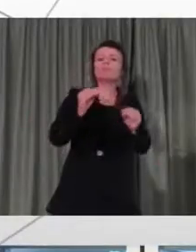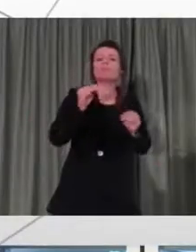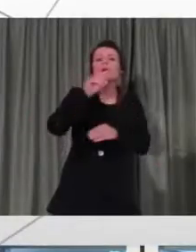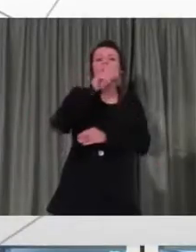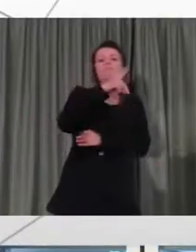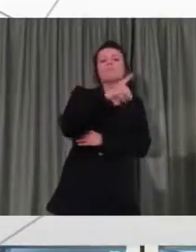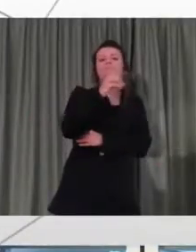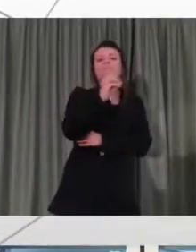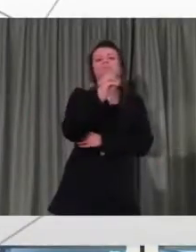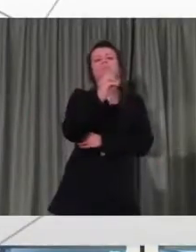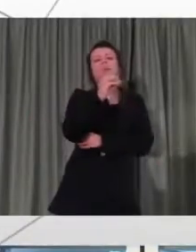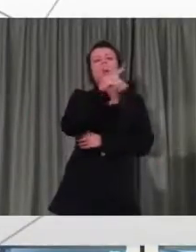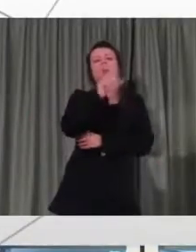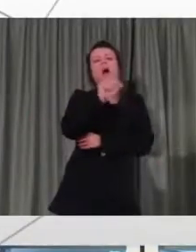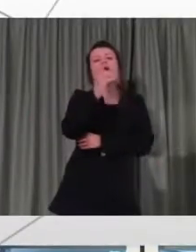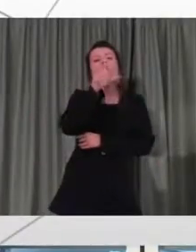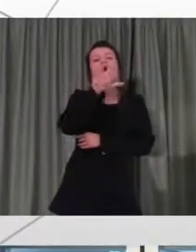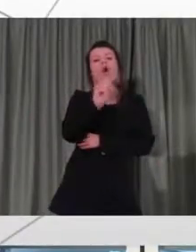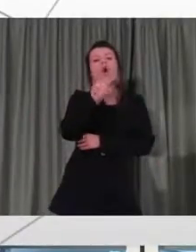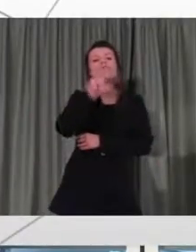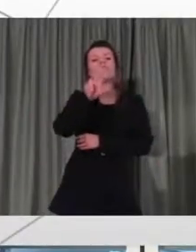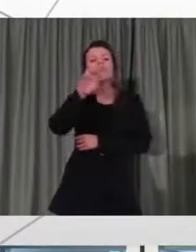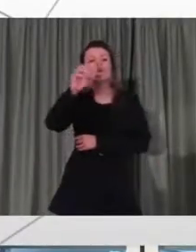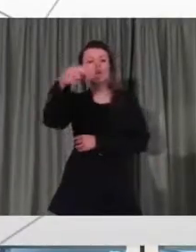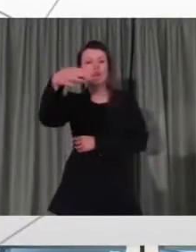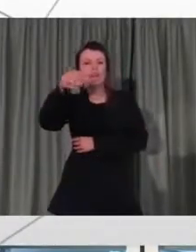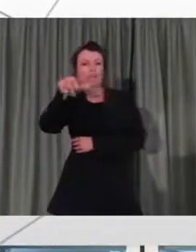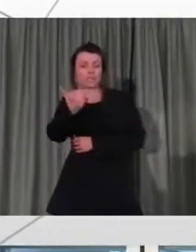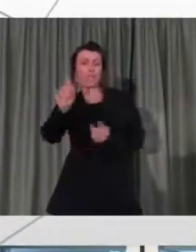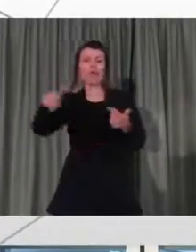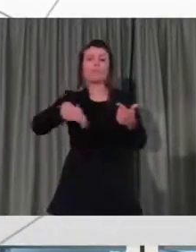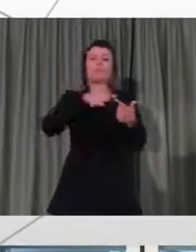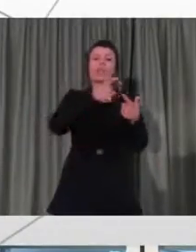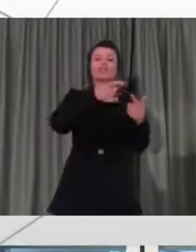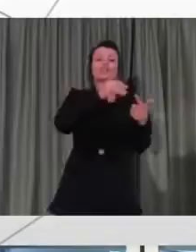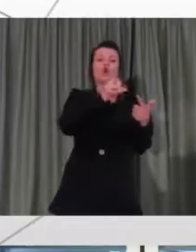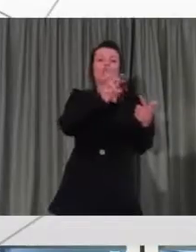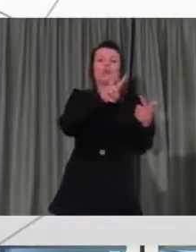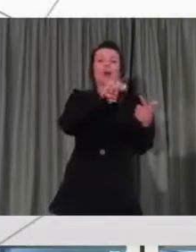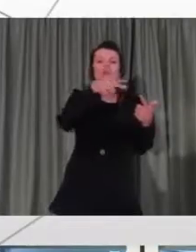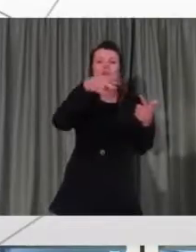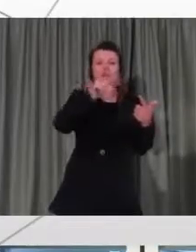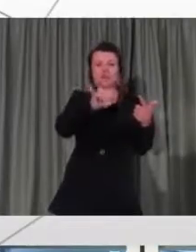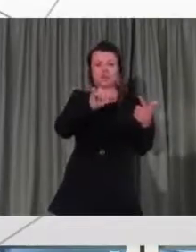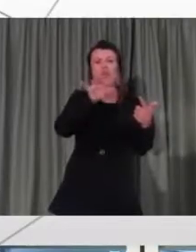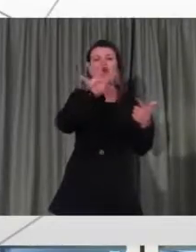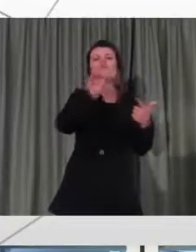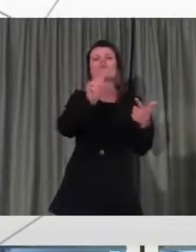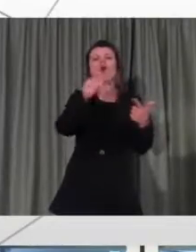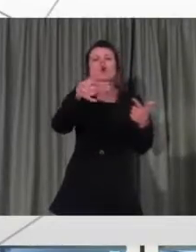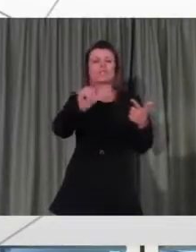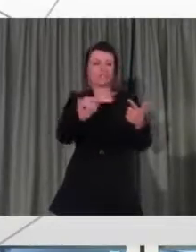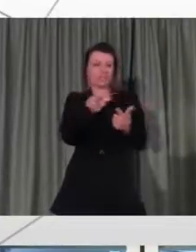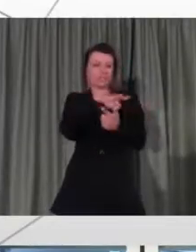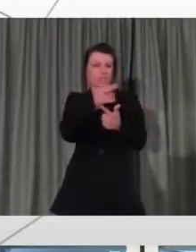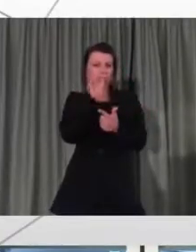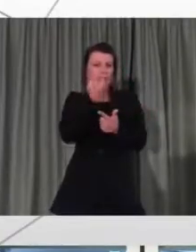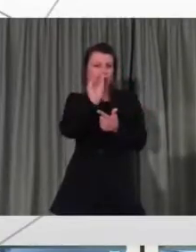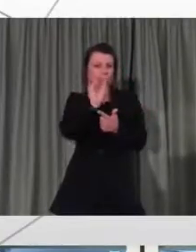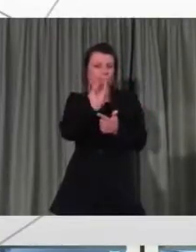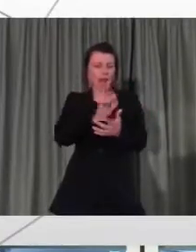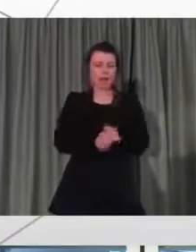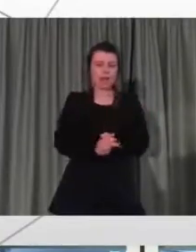Giovanni Fosti, appunto una considerazione che mi viene spontanea: comunque il grande cuore di